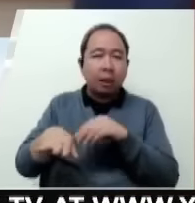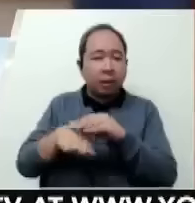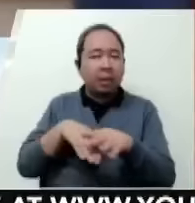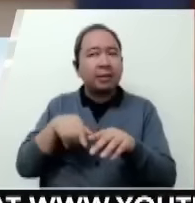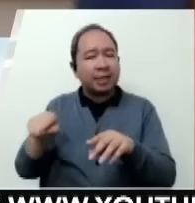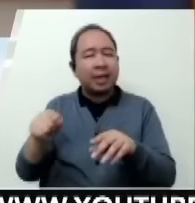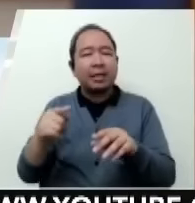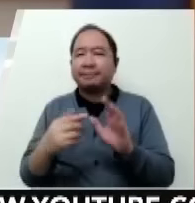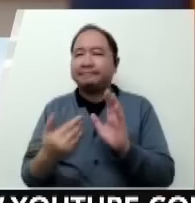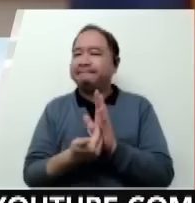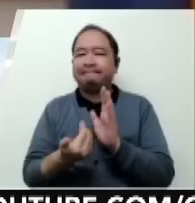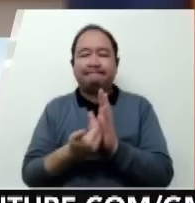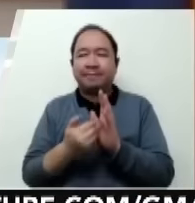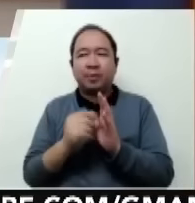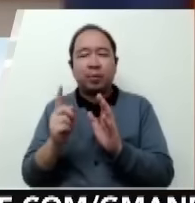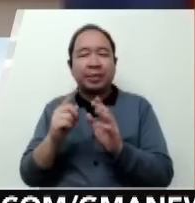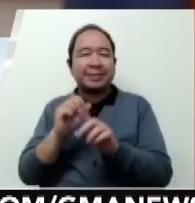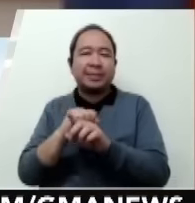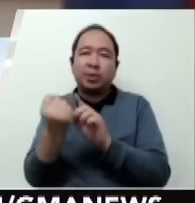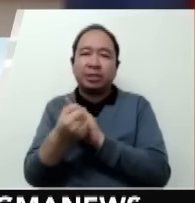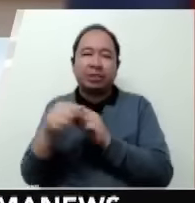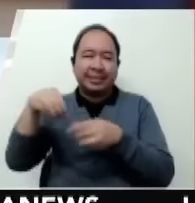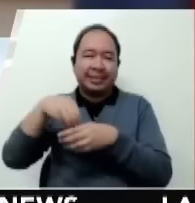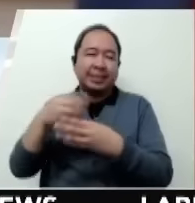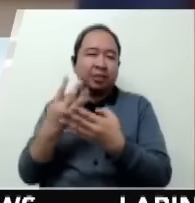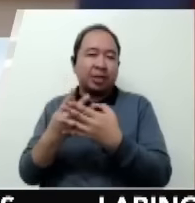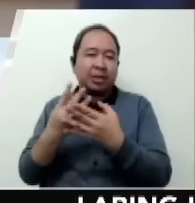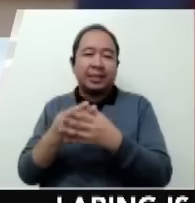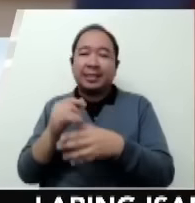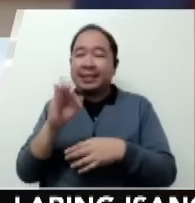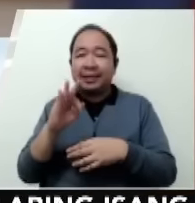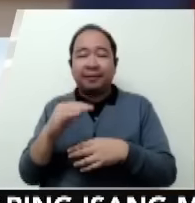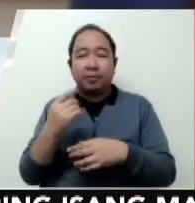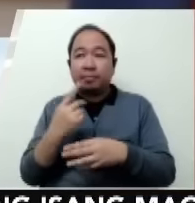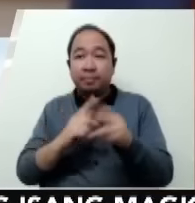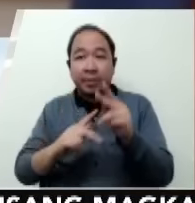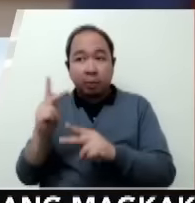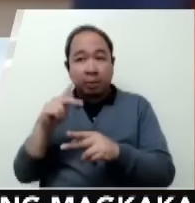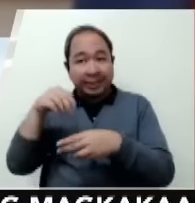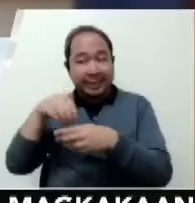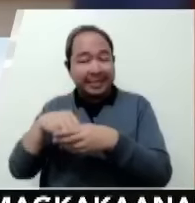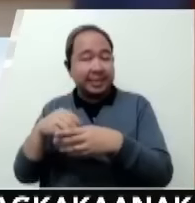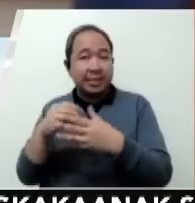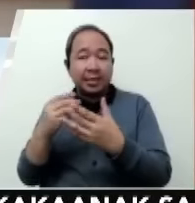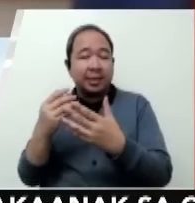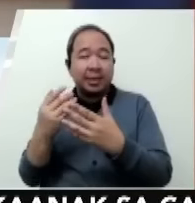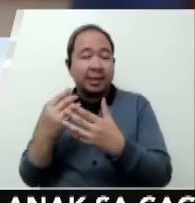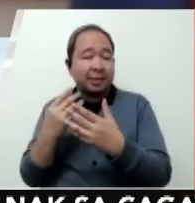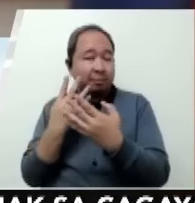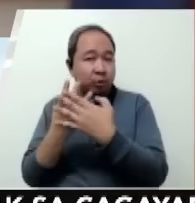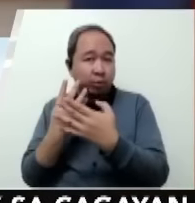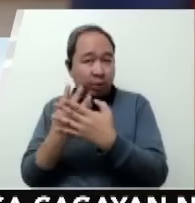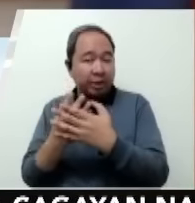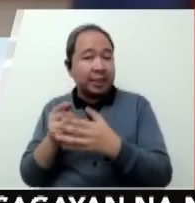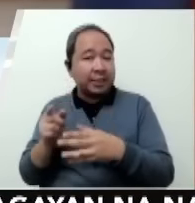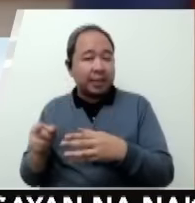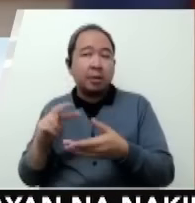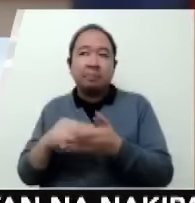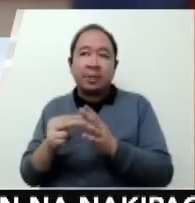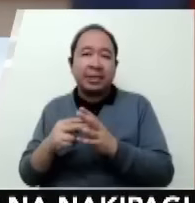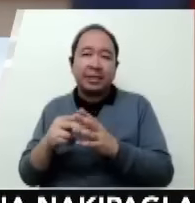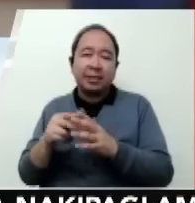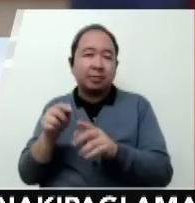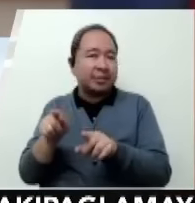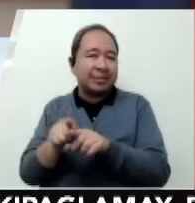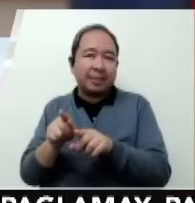jail. If there is tuberculosis among the PDLs, your workers are just as exposed. And we're